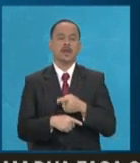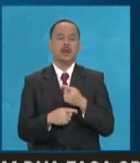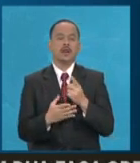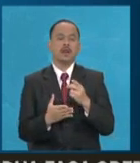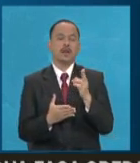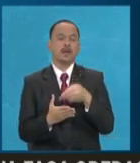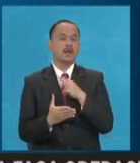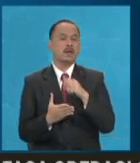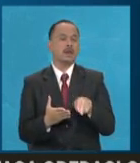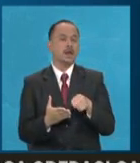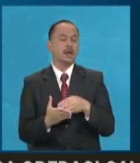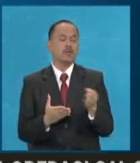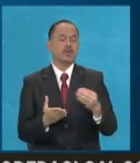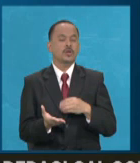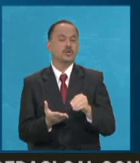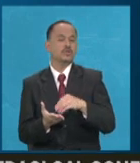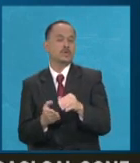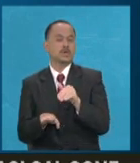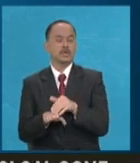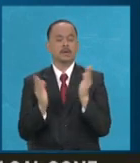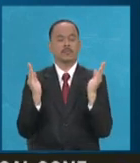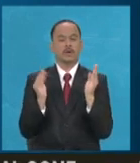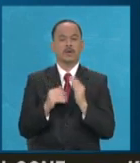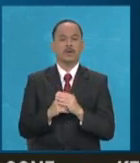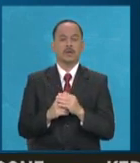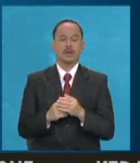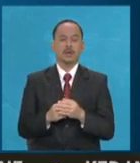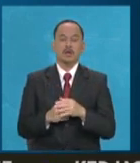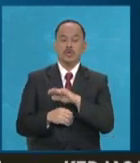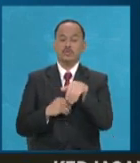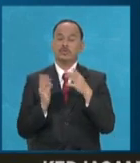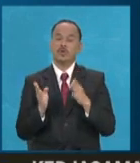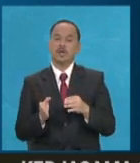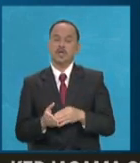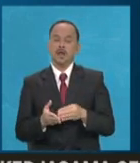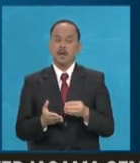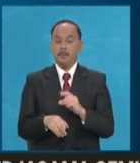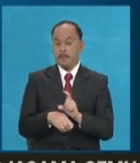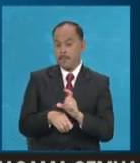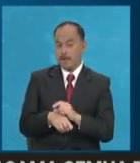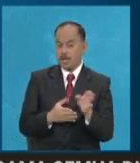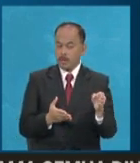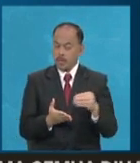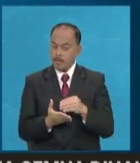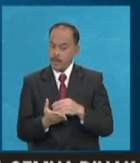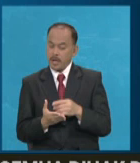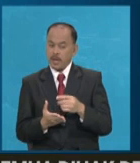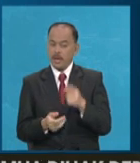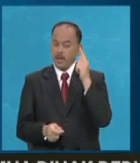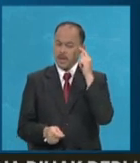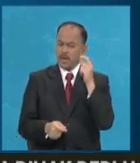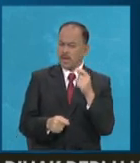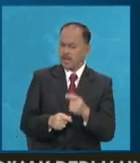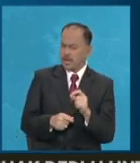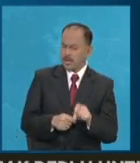diimpor dan dijual di negara Brunei Darussalam orang yang membeli atau menggunakan produk-produk tersebut dinasehatkan